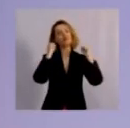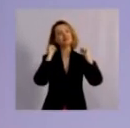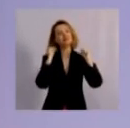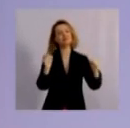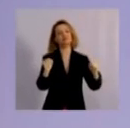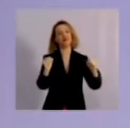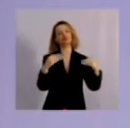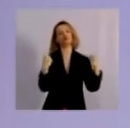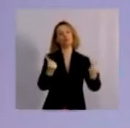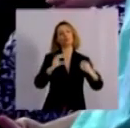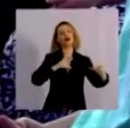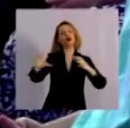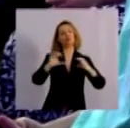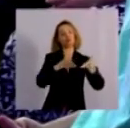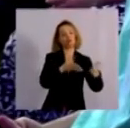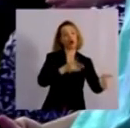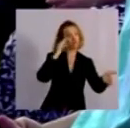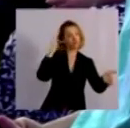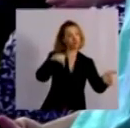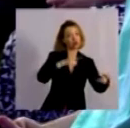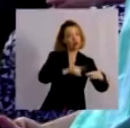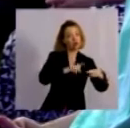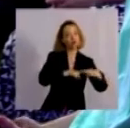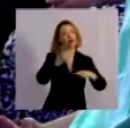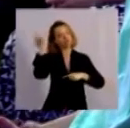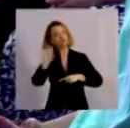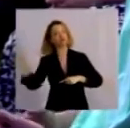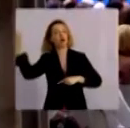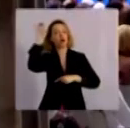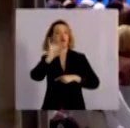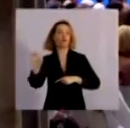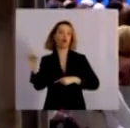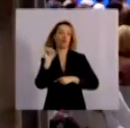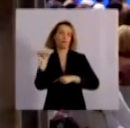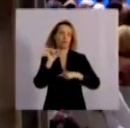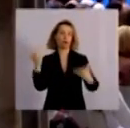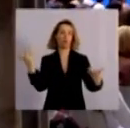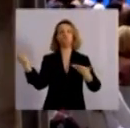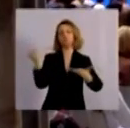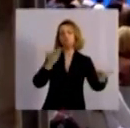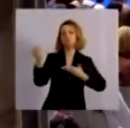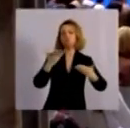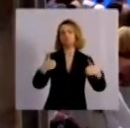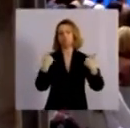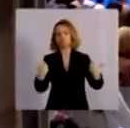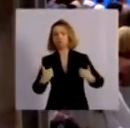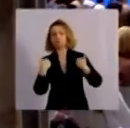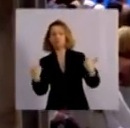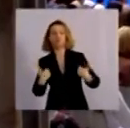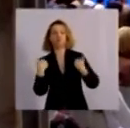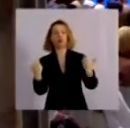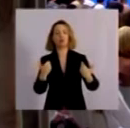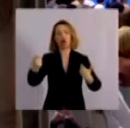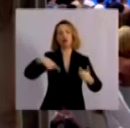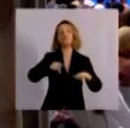των πανεπιστημίων μας με πολλά ευρωπαϊκά ιδρύματα, μέσω ανταλλαγών φοιτητών και διδασκόντων. Πιστεύω